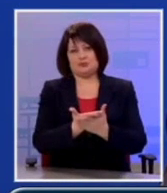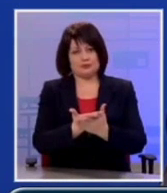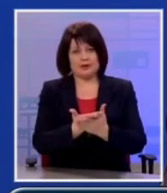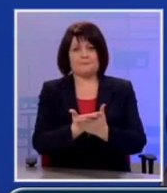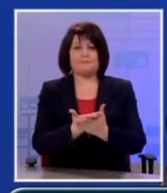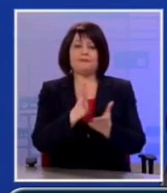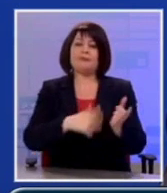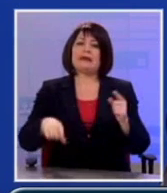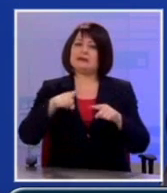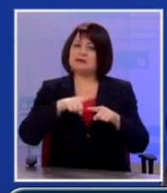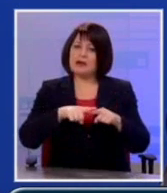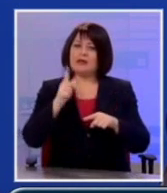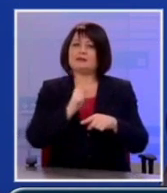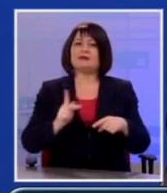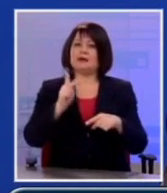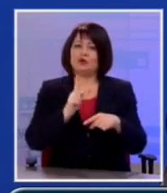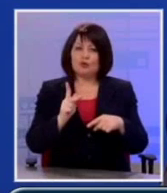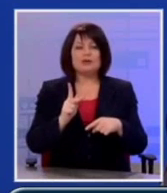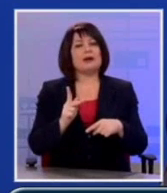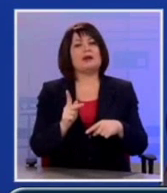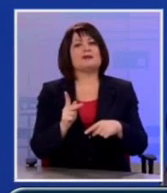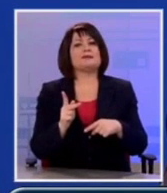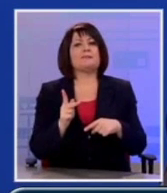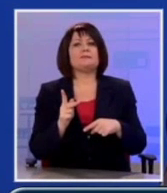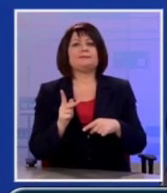του λαού και της κοινωνίας μας για την